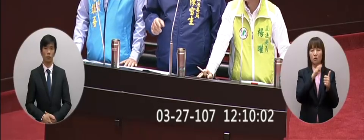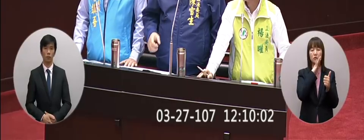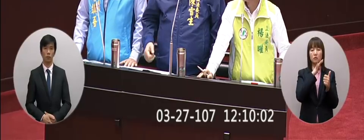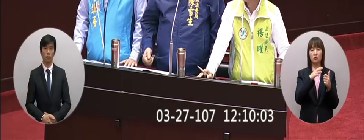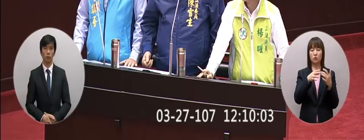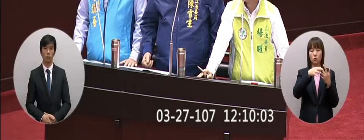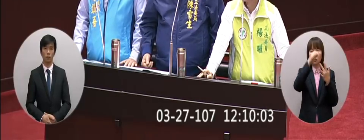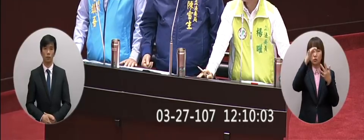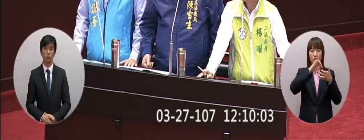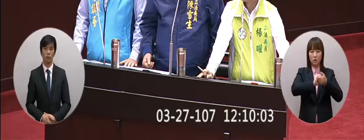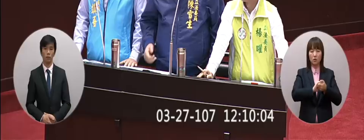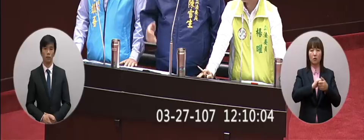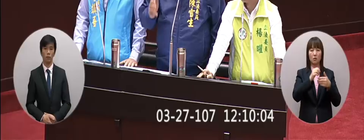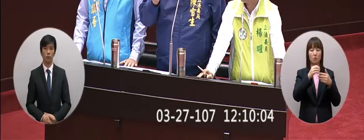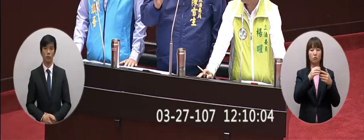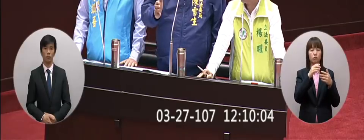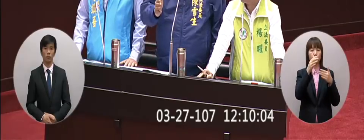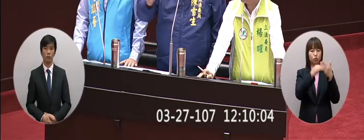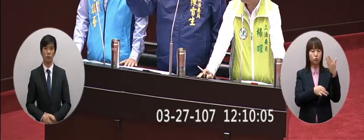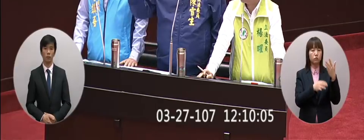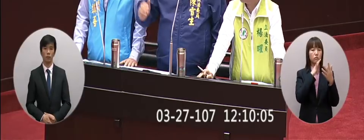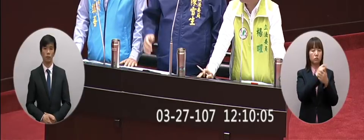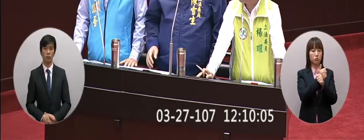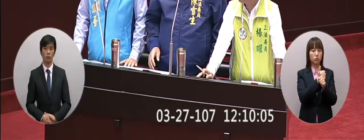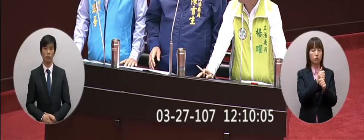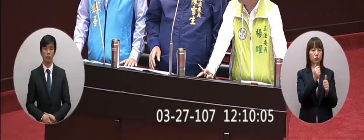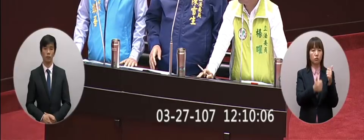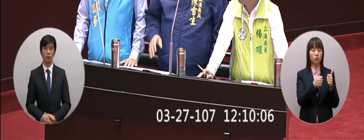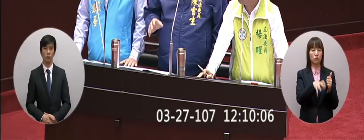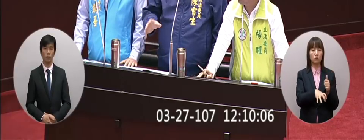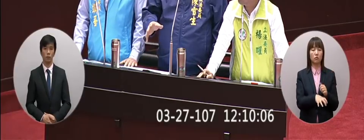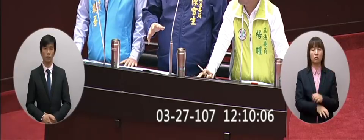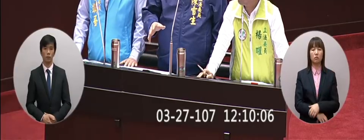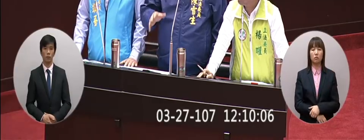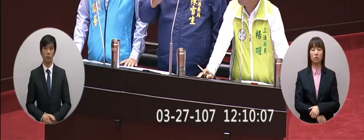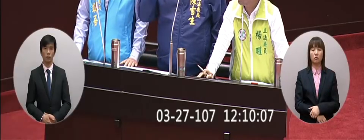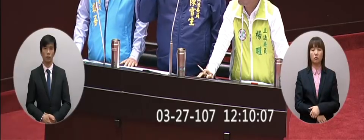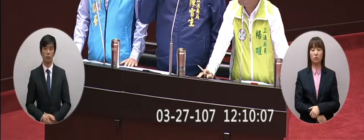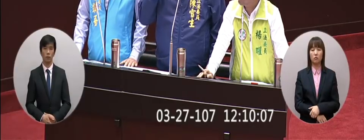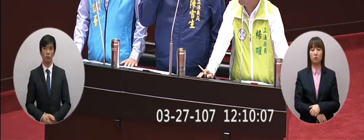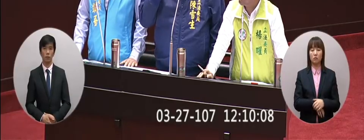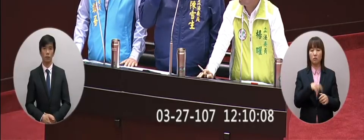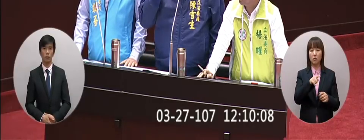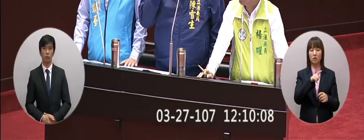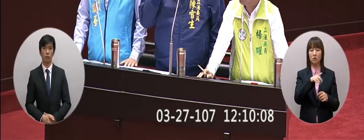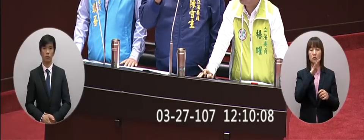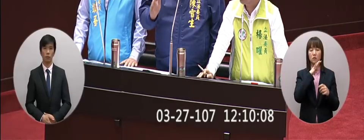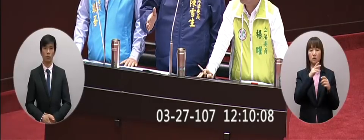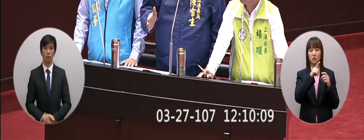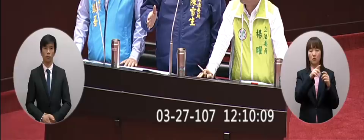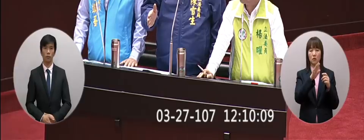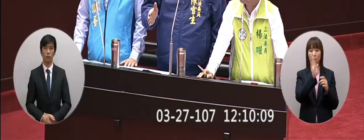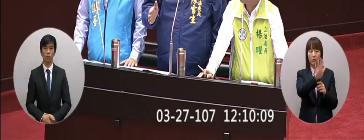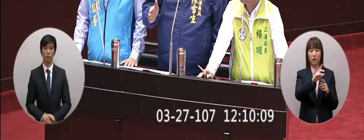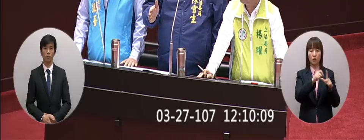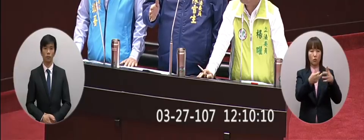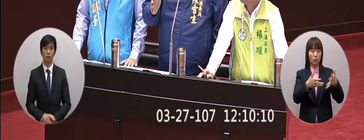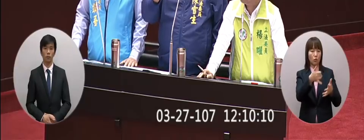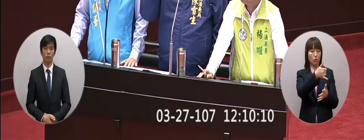定资格考试，在暂定任务之前，也就是说，在当地的公务